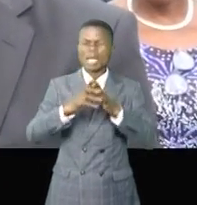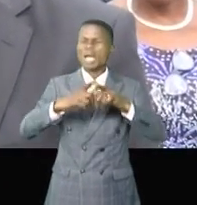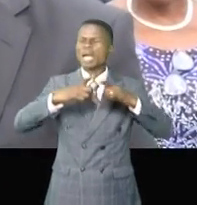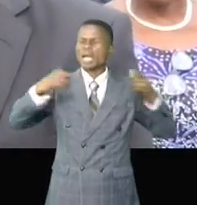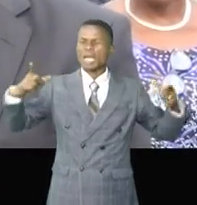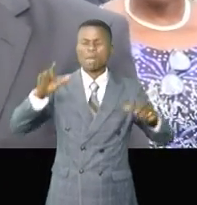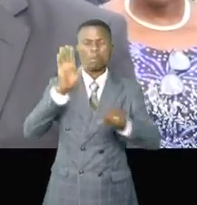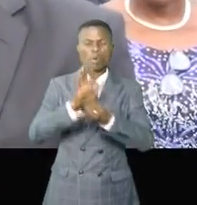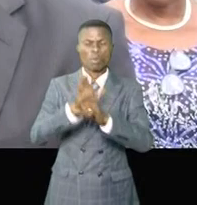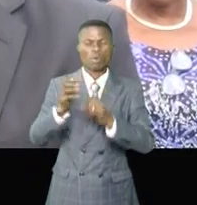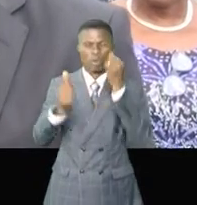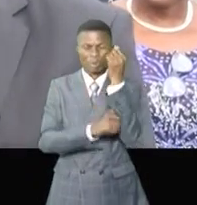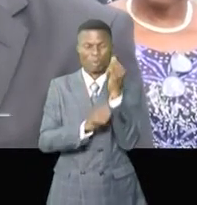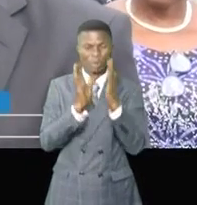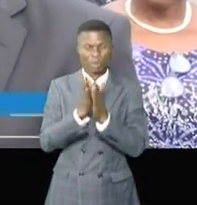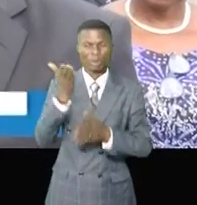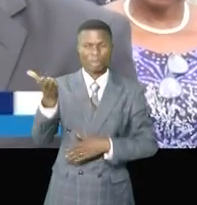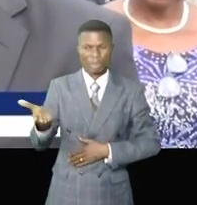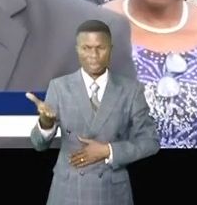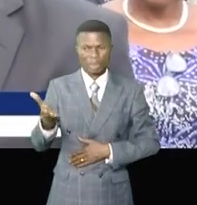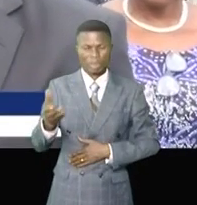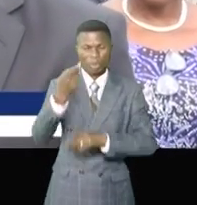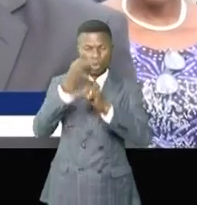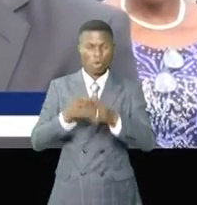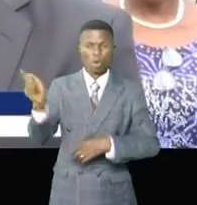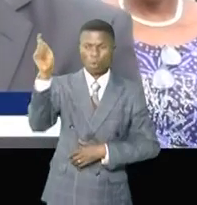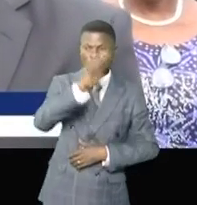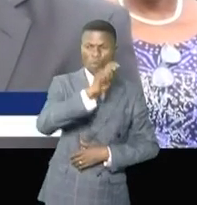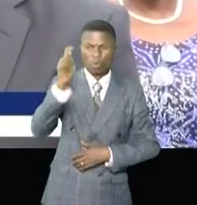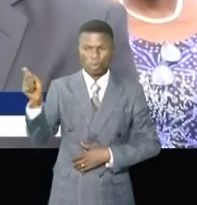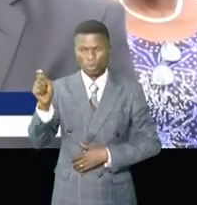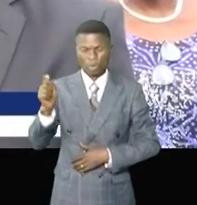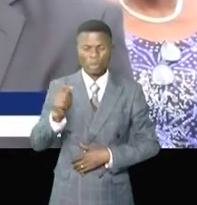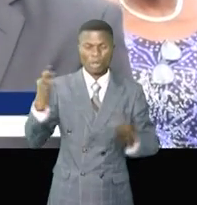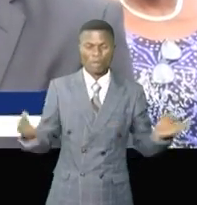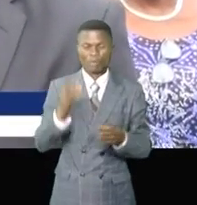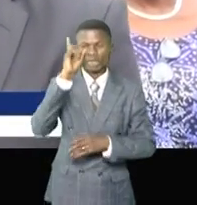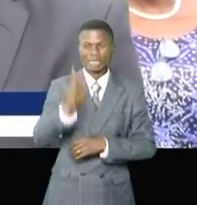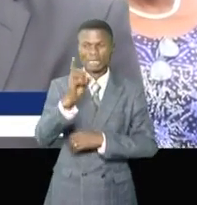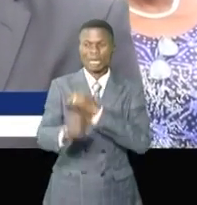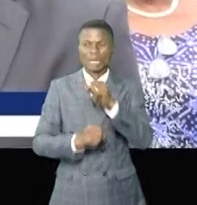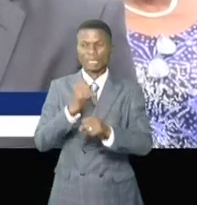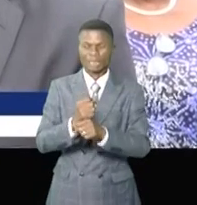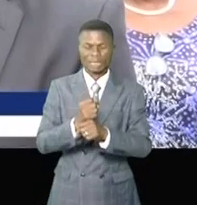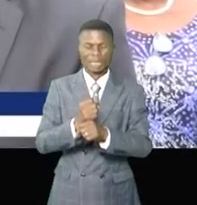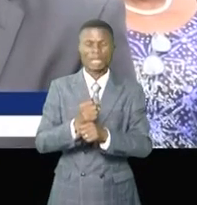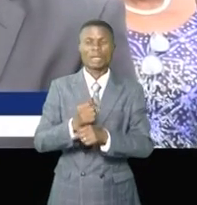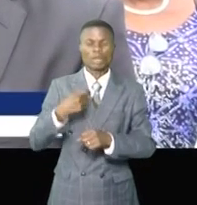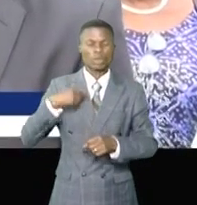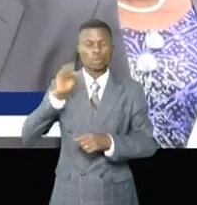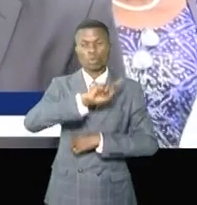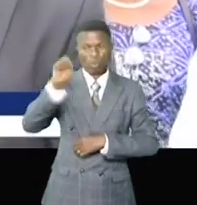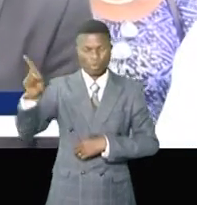plus populaire ici en RDC. Au mois d'avril, elle va souhaiter ses 100 ans d'anniversaire. Et on sera là-bas à